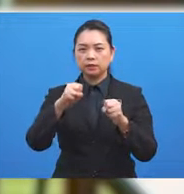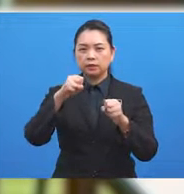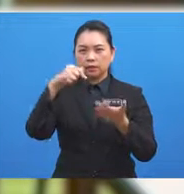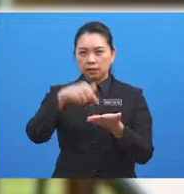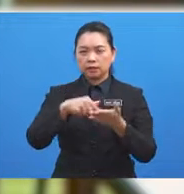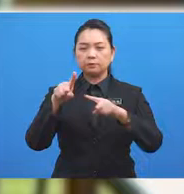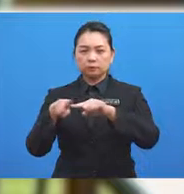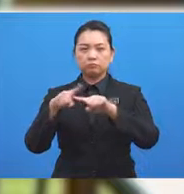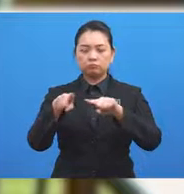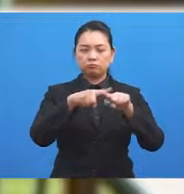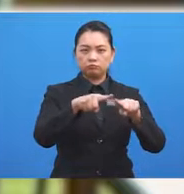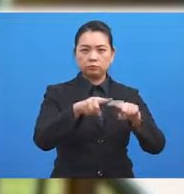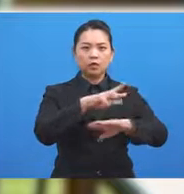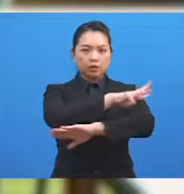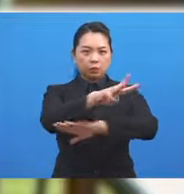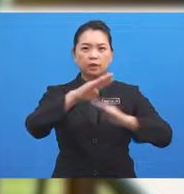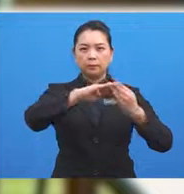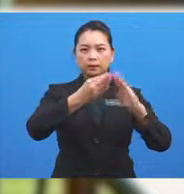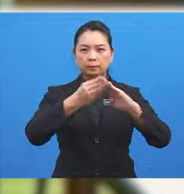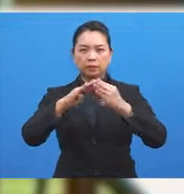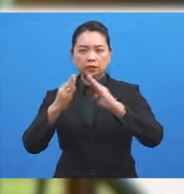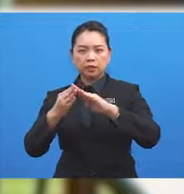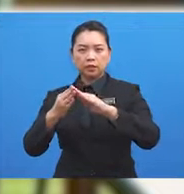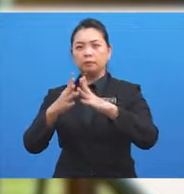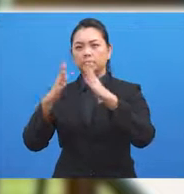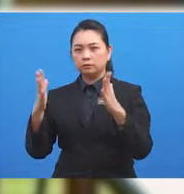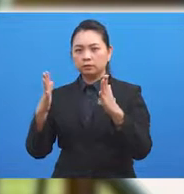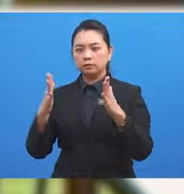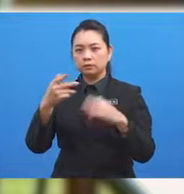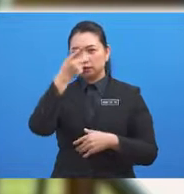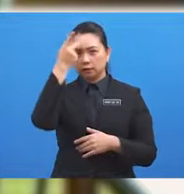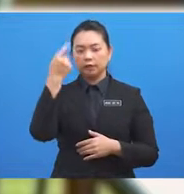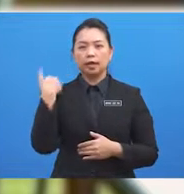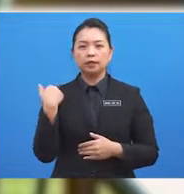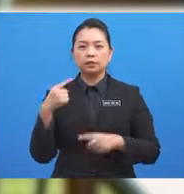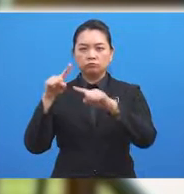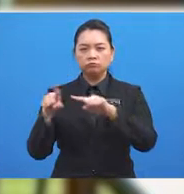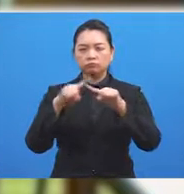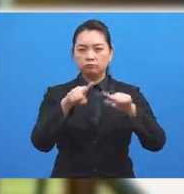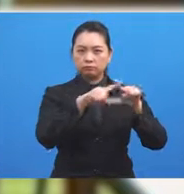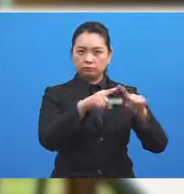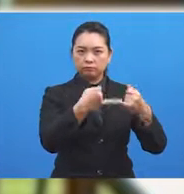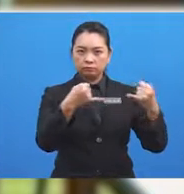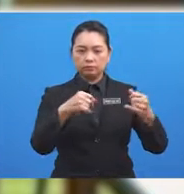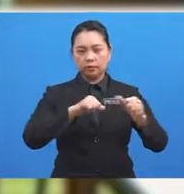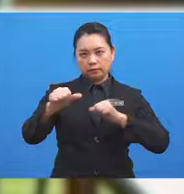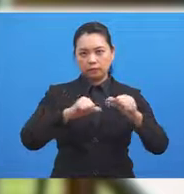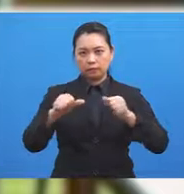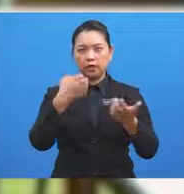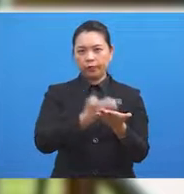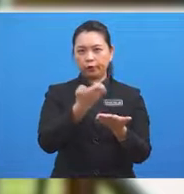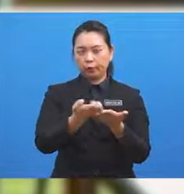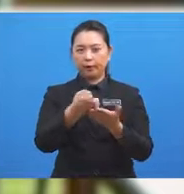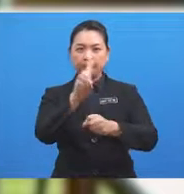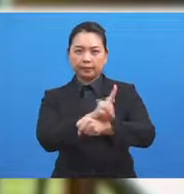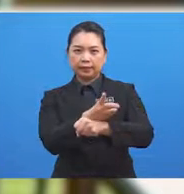di kawasan bandar besar kerana terdapat pelbagai jenis aktiviti ekonomi